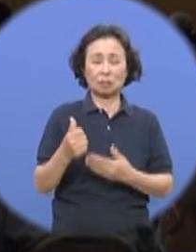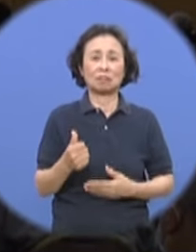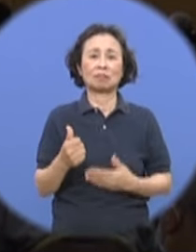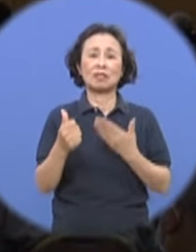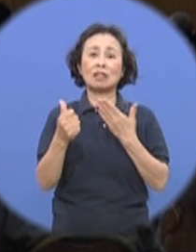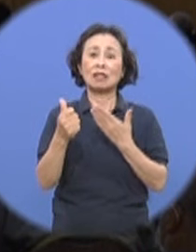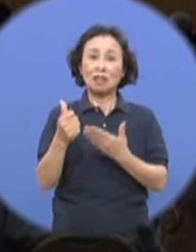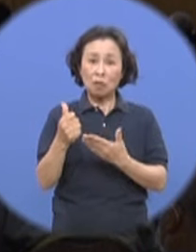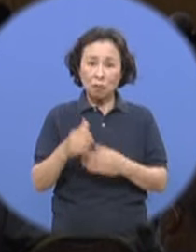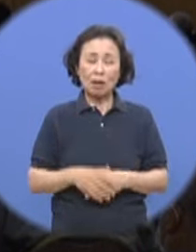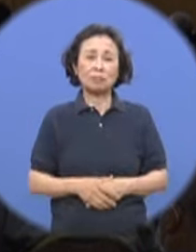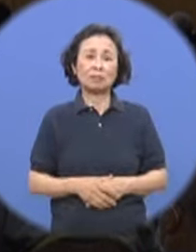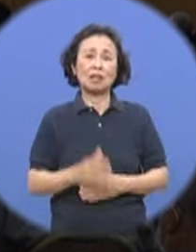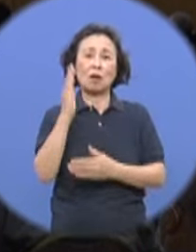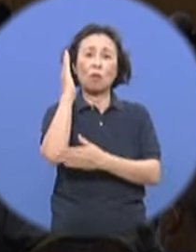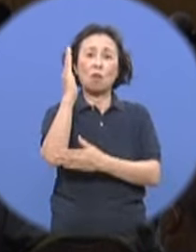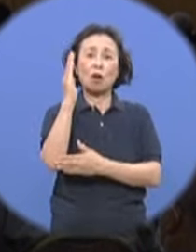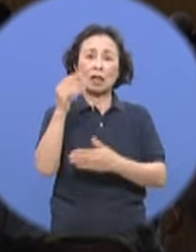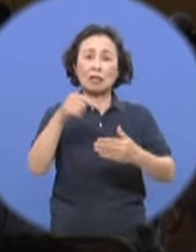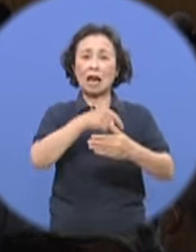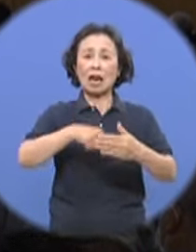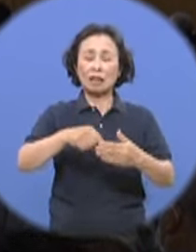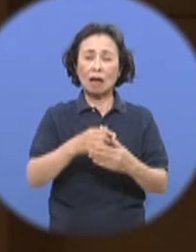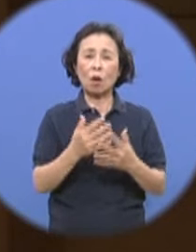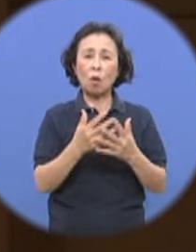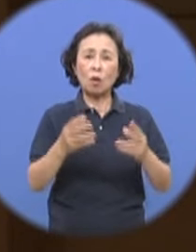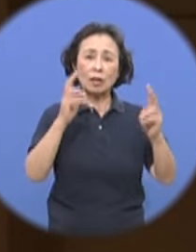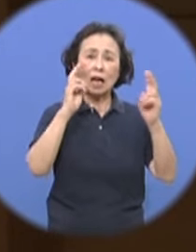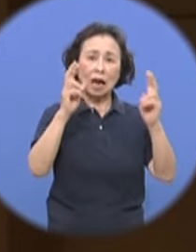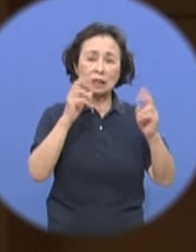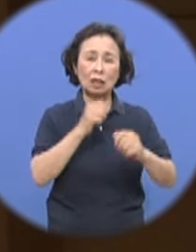湯浅さんは講演の中で大手企業の